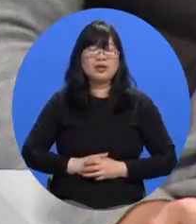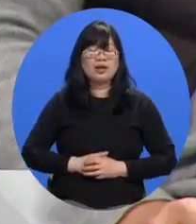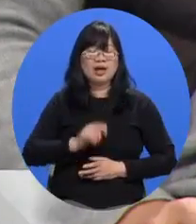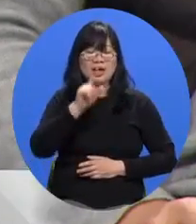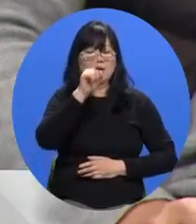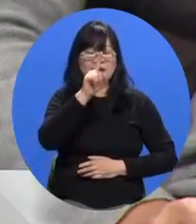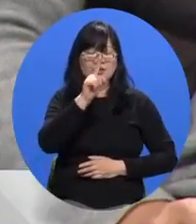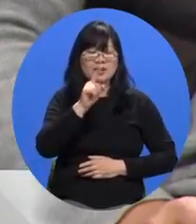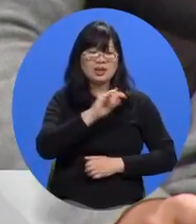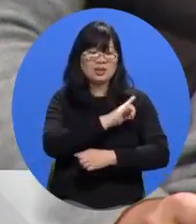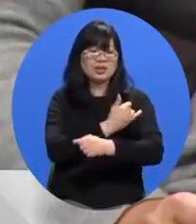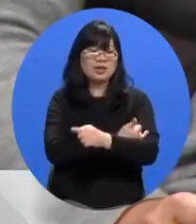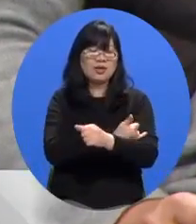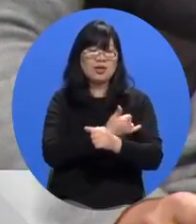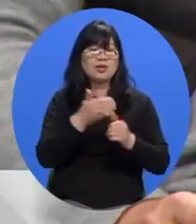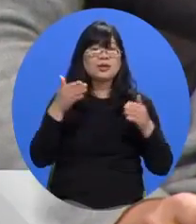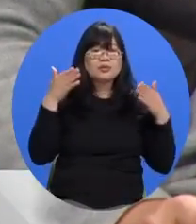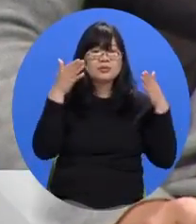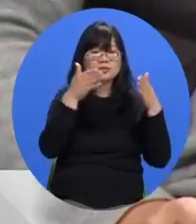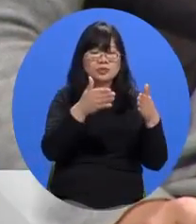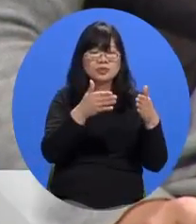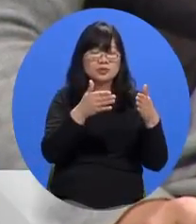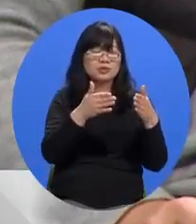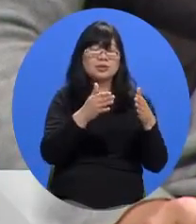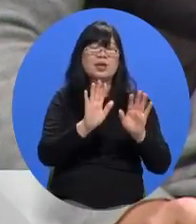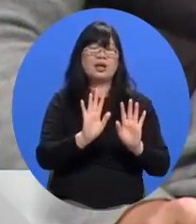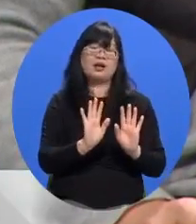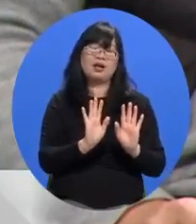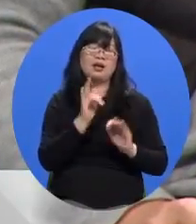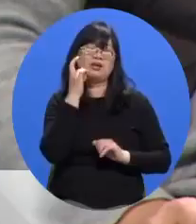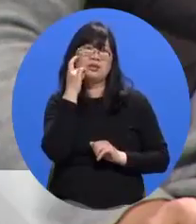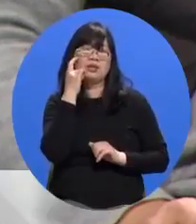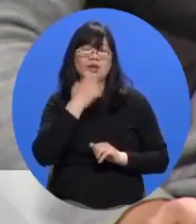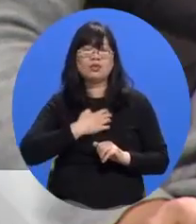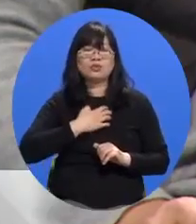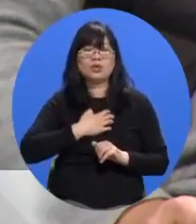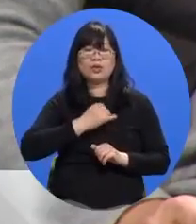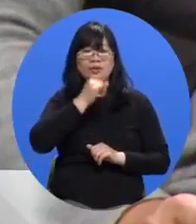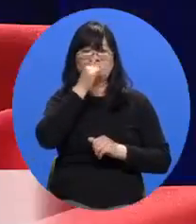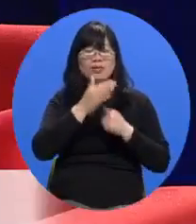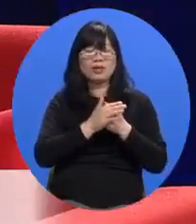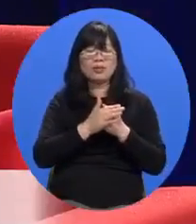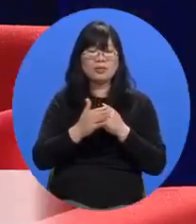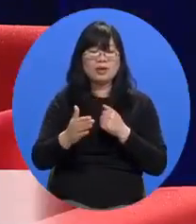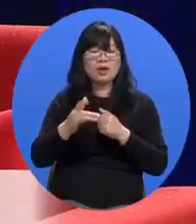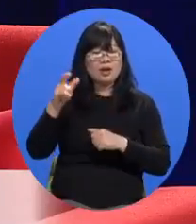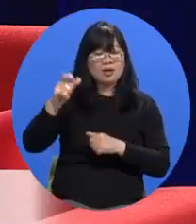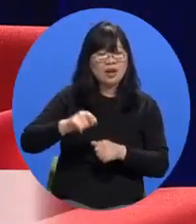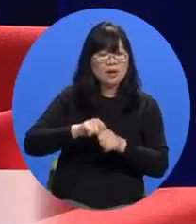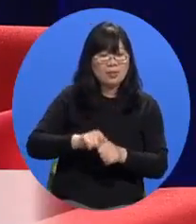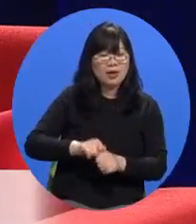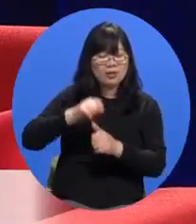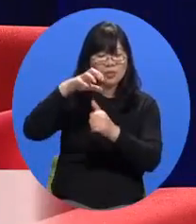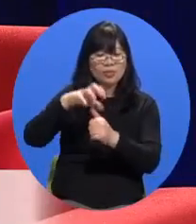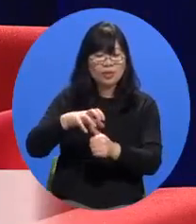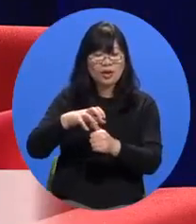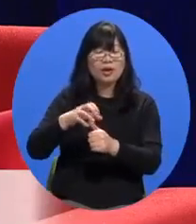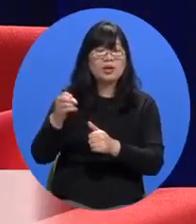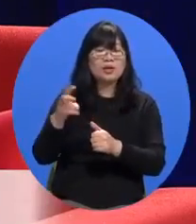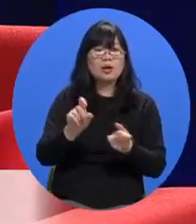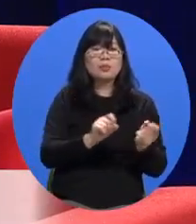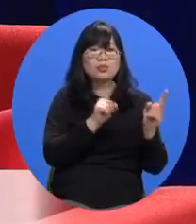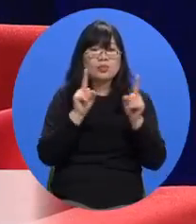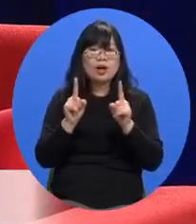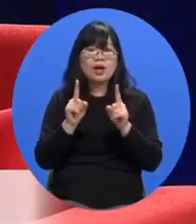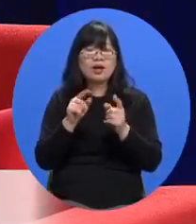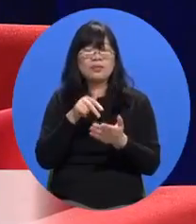한쪽으로 인권에만 경도된 것은 아닌가라는 좀 우려가 좀 되고요. 네. 그렇다고 해서 뭐 강압적인 통제나 이런 거를 다시